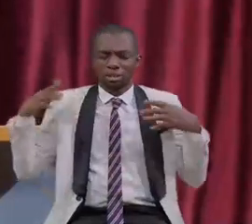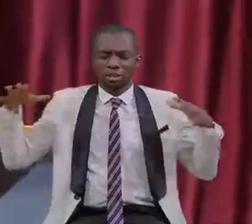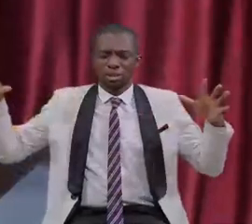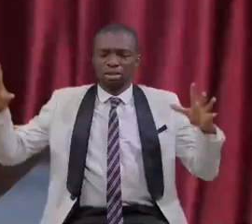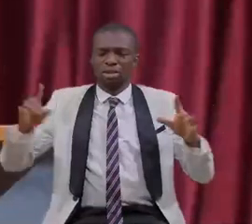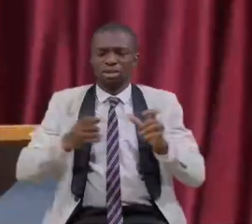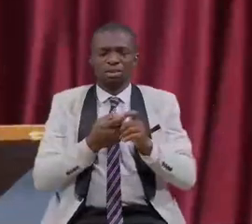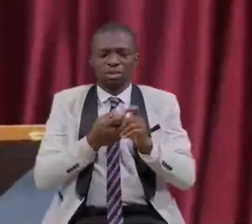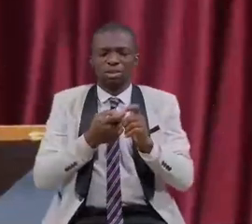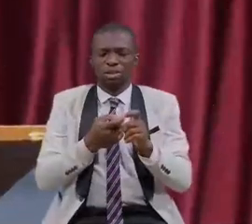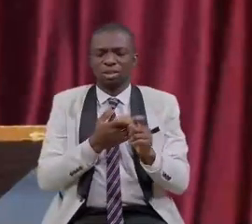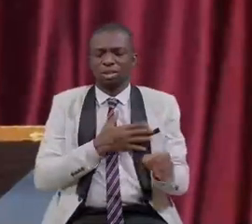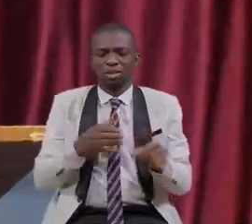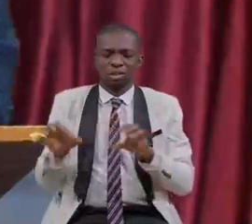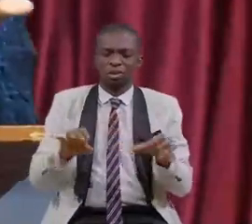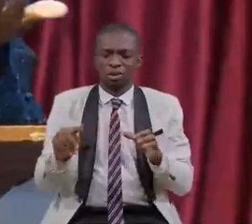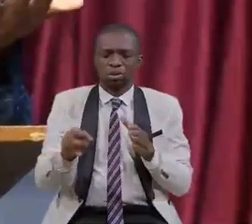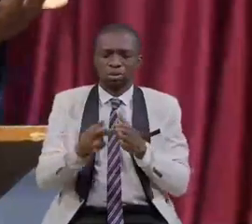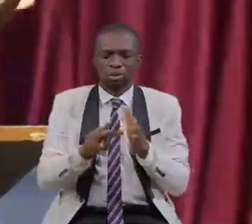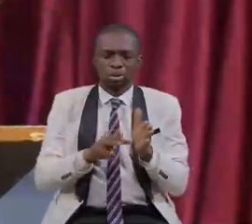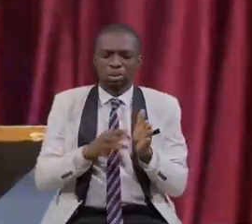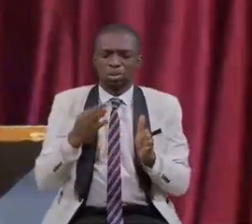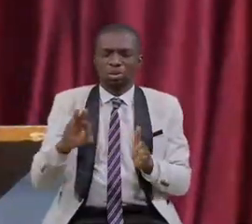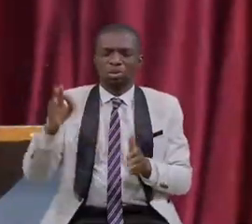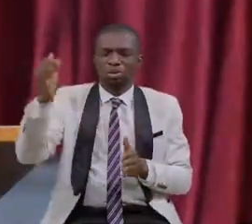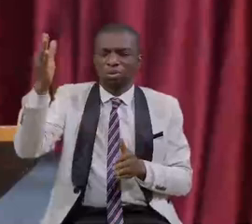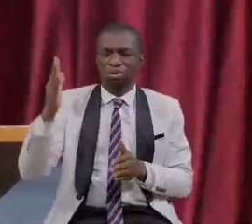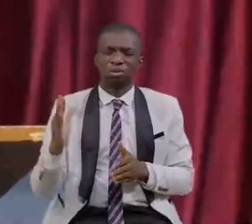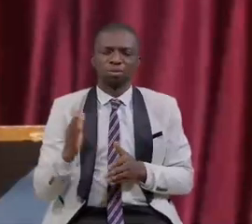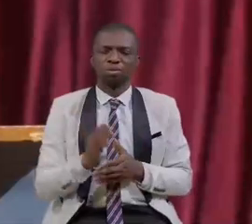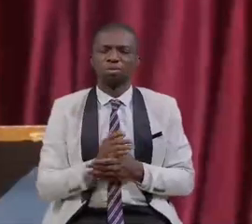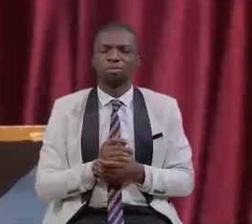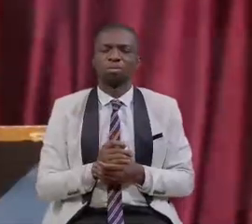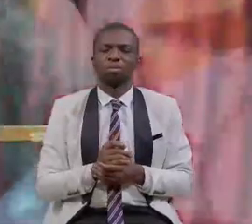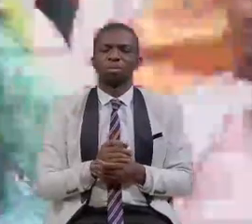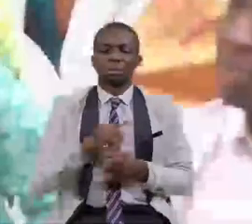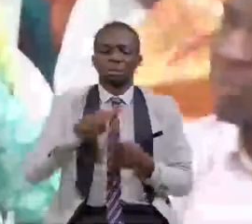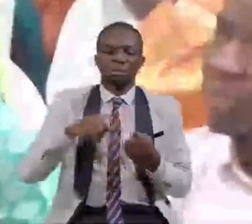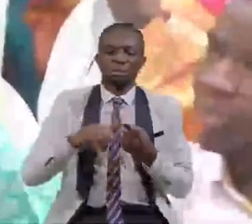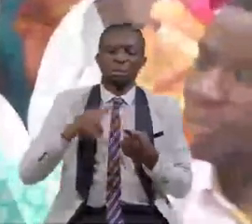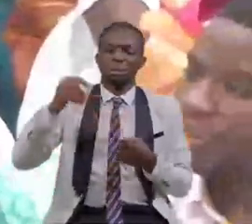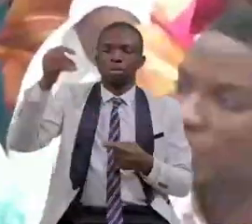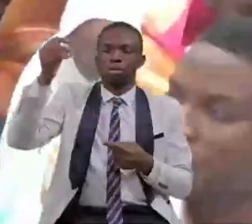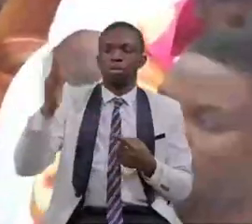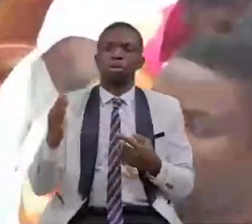Et les anges courent pour faire la volonté de Dieu. Lorsque Dieu nous parle